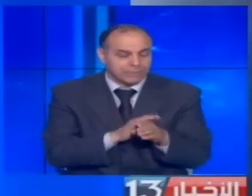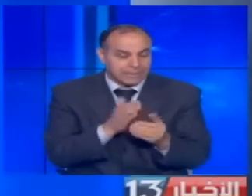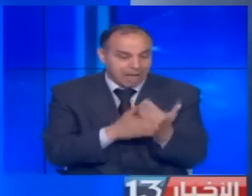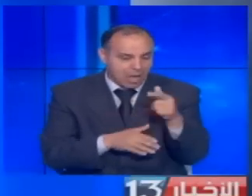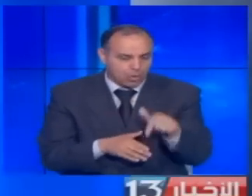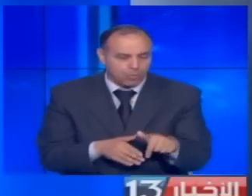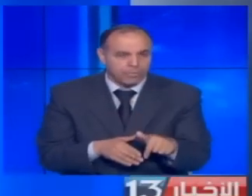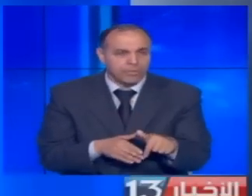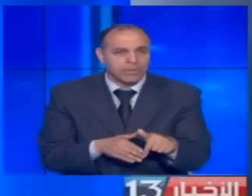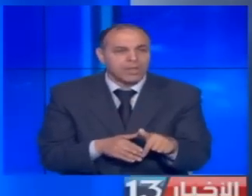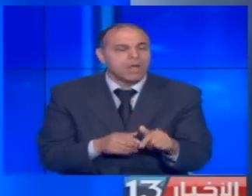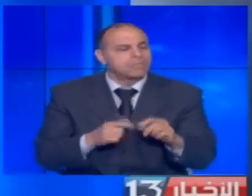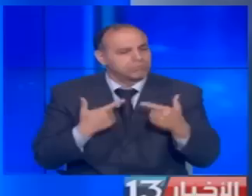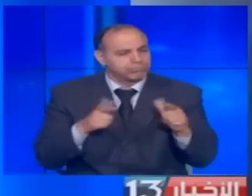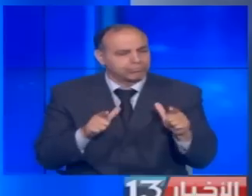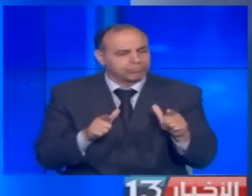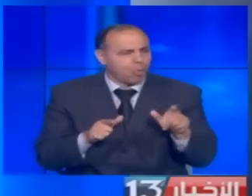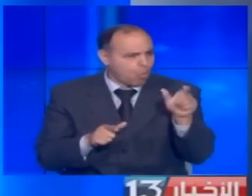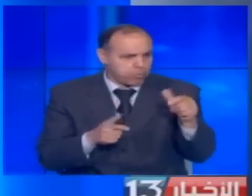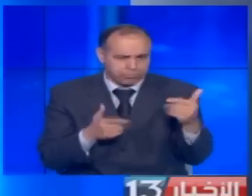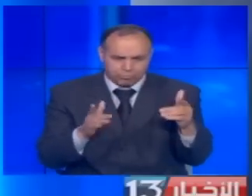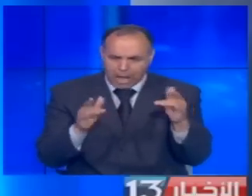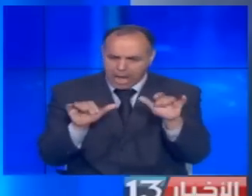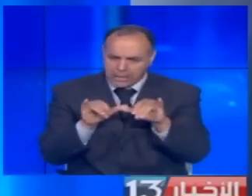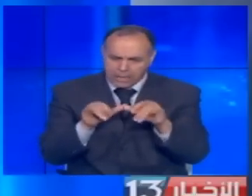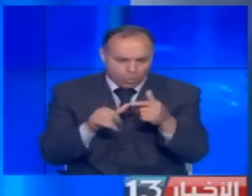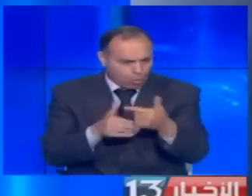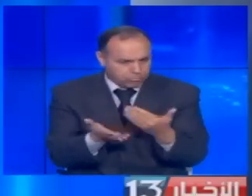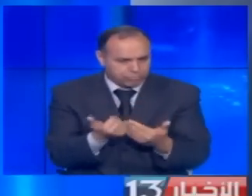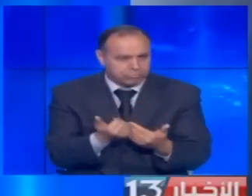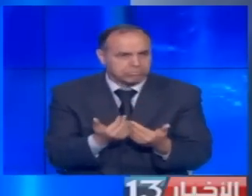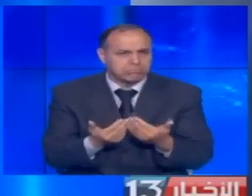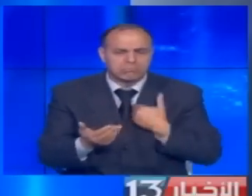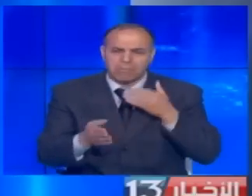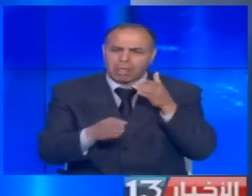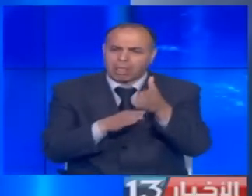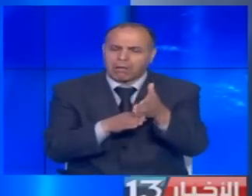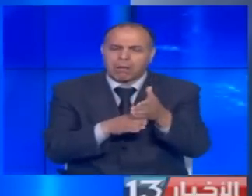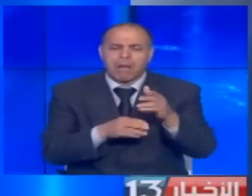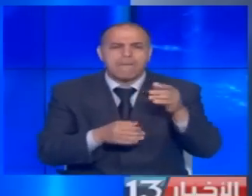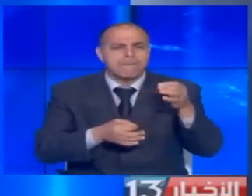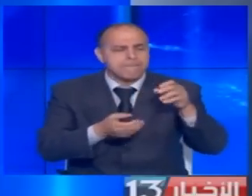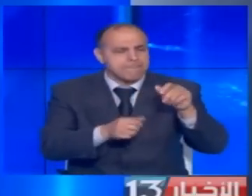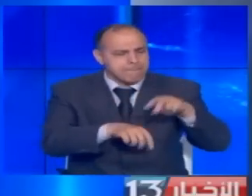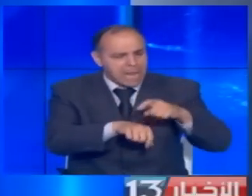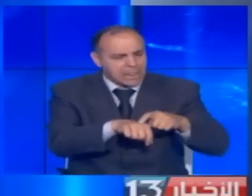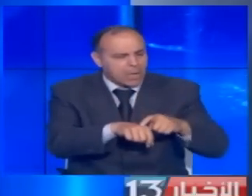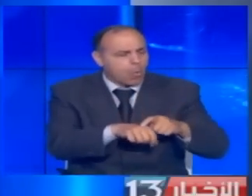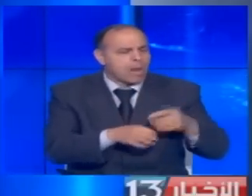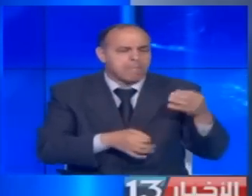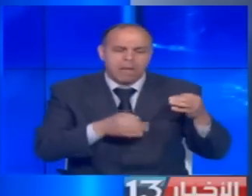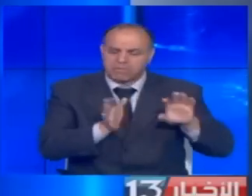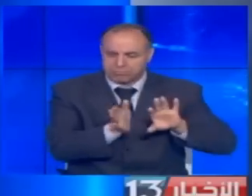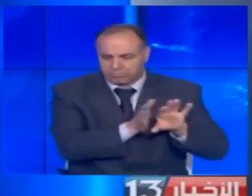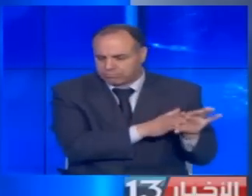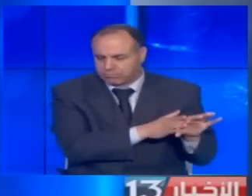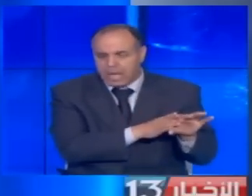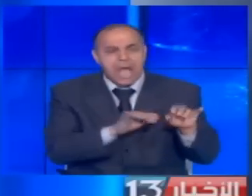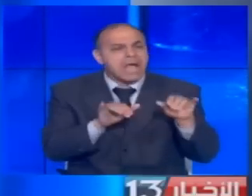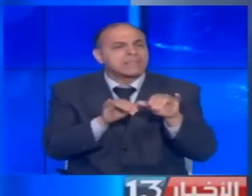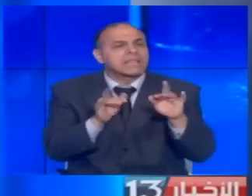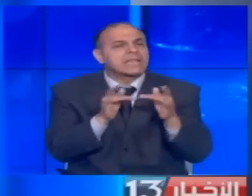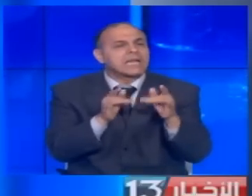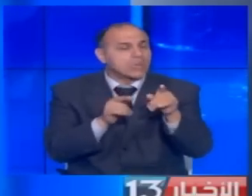اليوم متاحه للعموم عن بعد دون الحاجه للتنقل الى مقر البلديات او المحاكم وقد تم